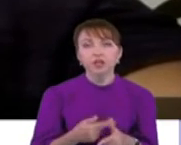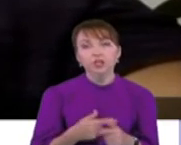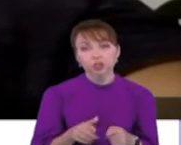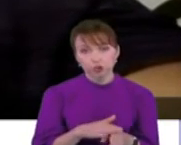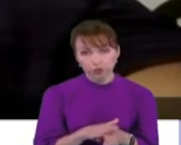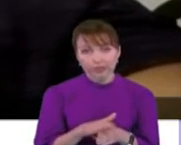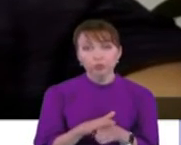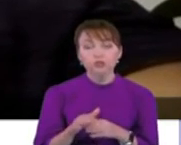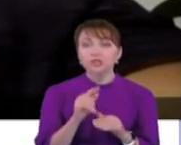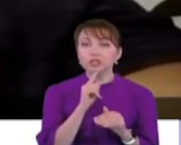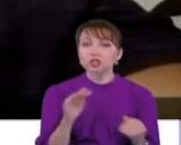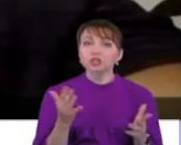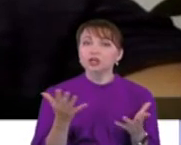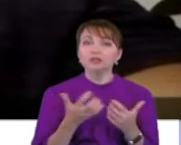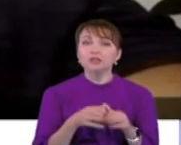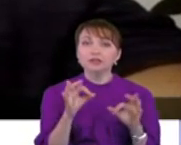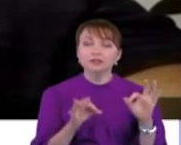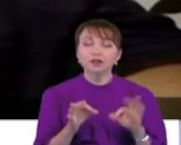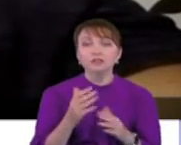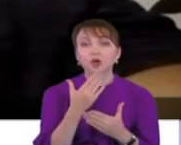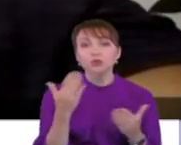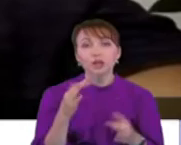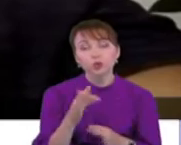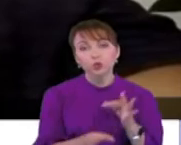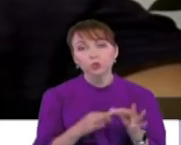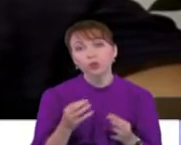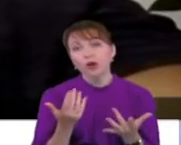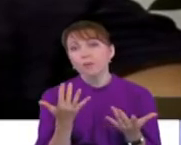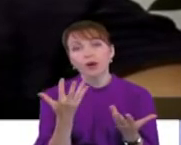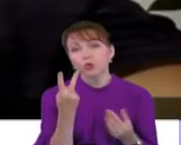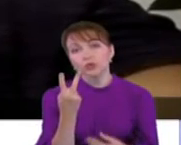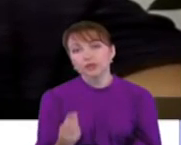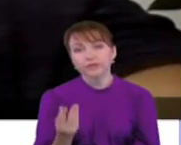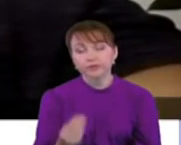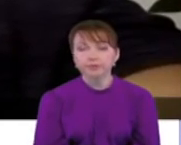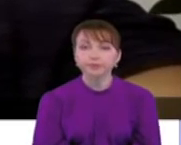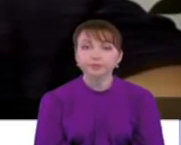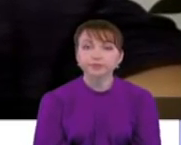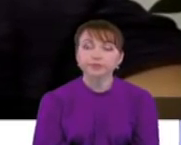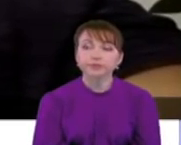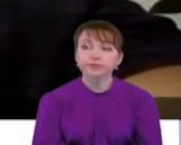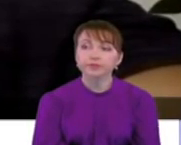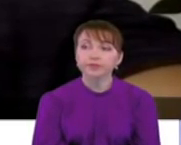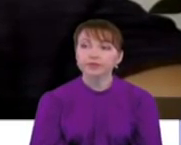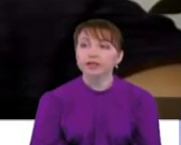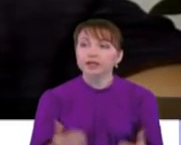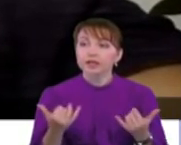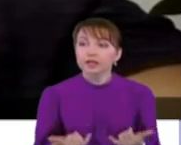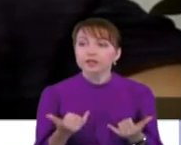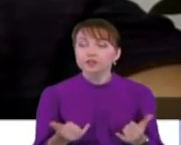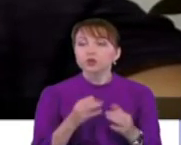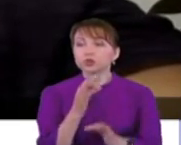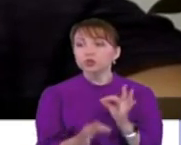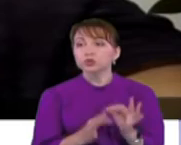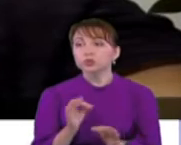тиші? Яка от статистика за останню там добу, я не знаю, там пару днів? Ну, щодо сьогоднішньої доби,